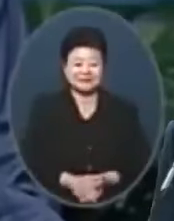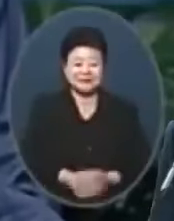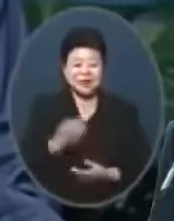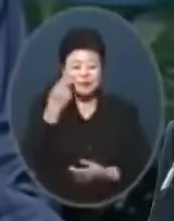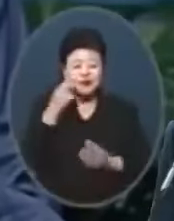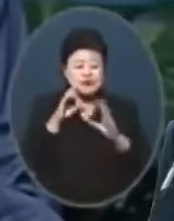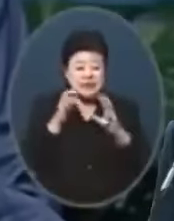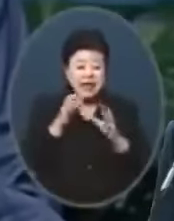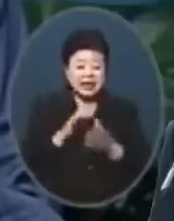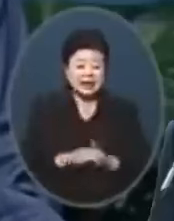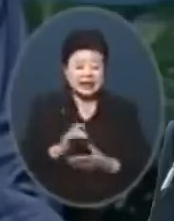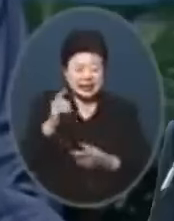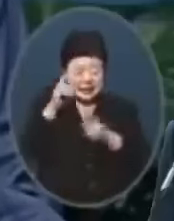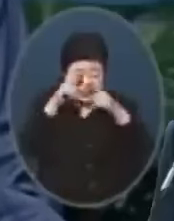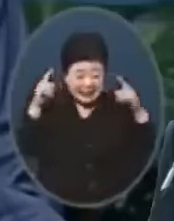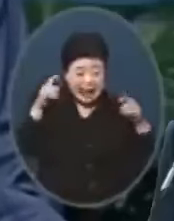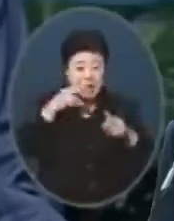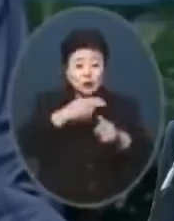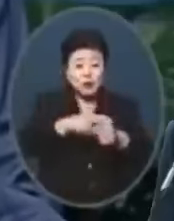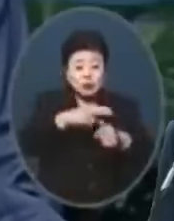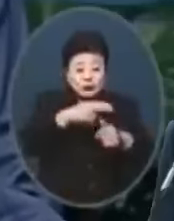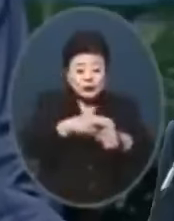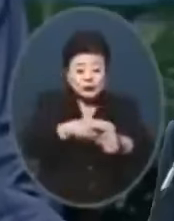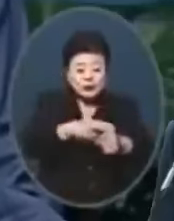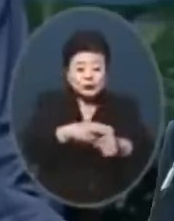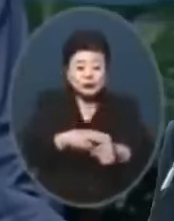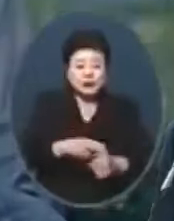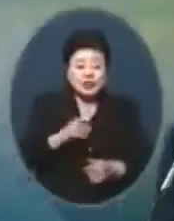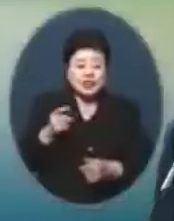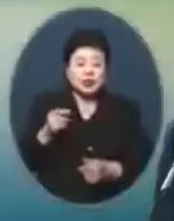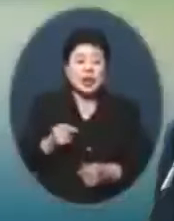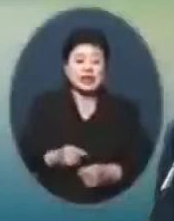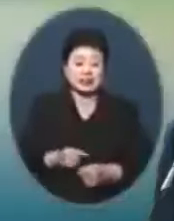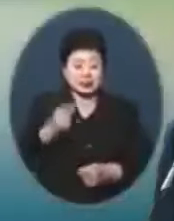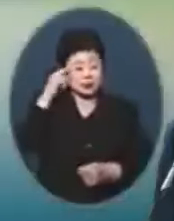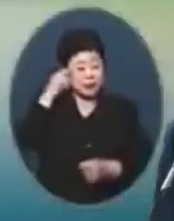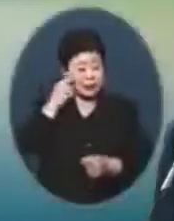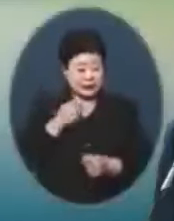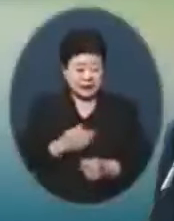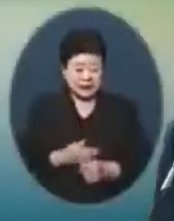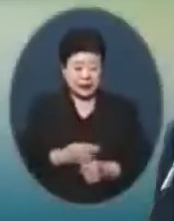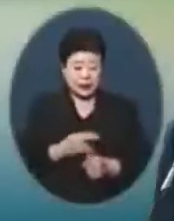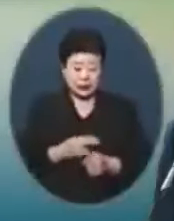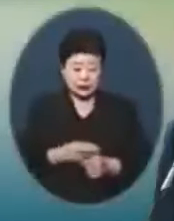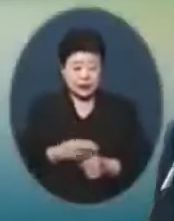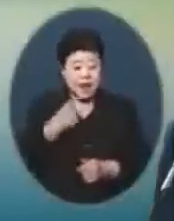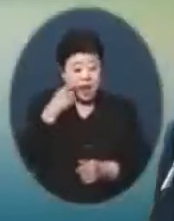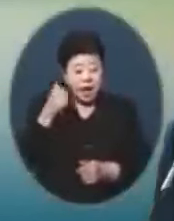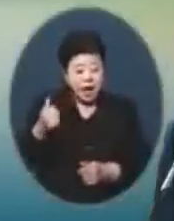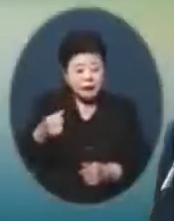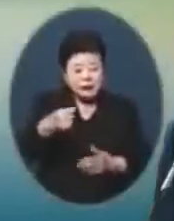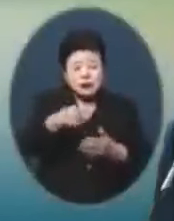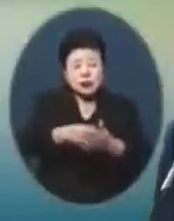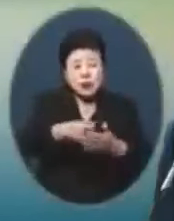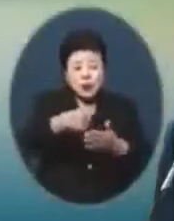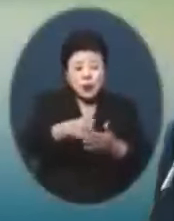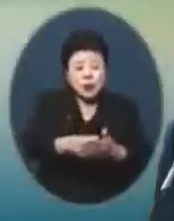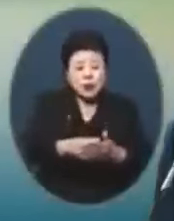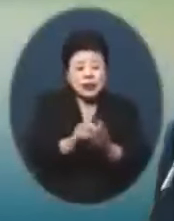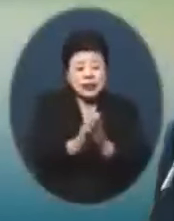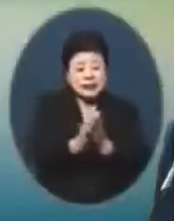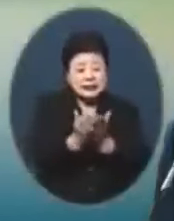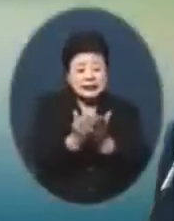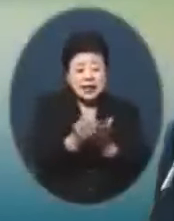미국의 예일대학교 교수였던 니콜라스 월트스토프는 아버지의 통곡이라는